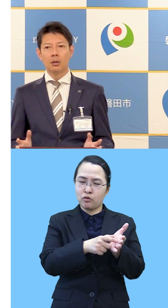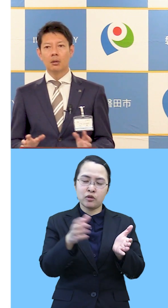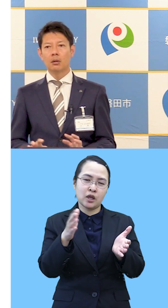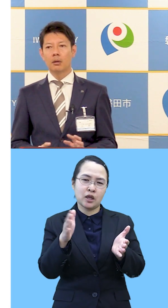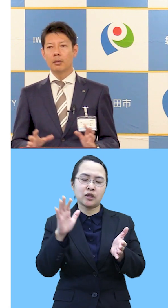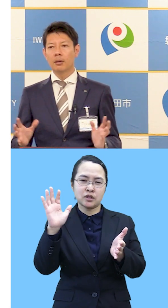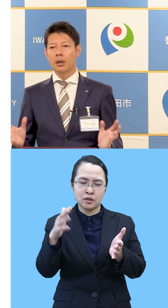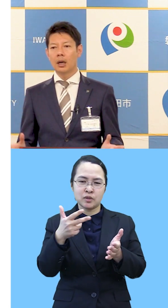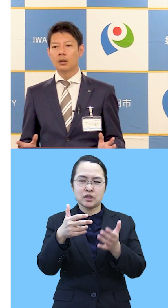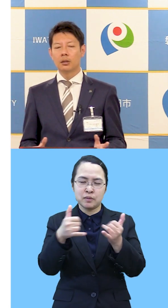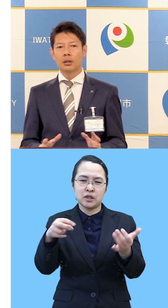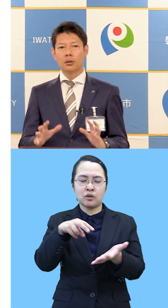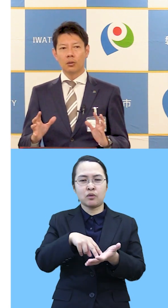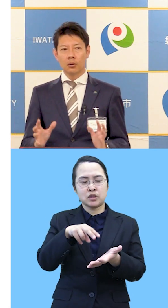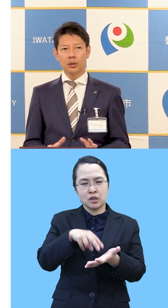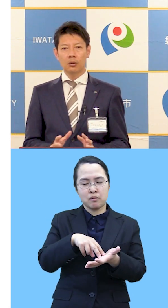も